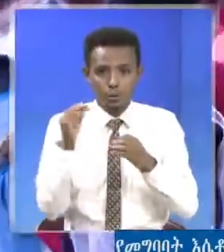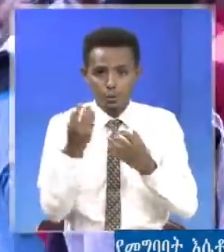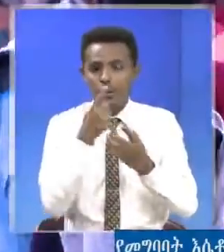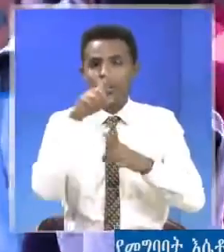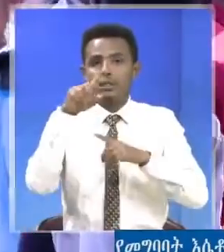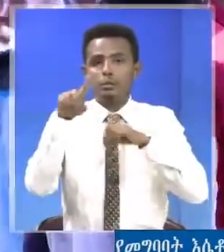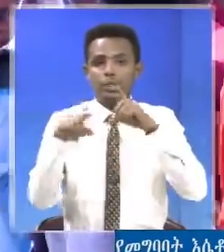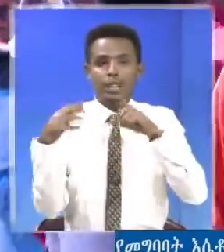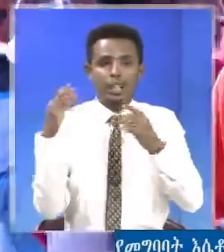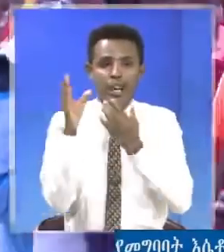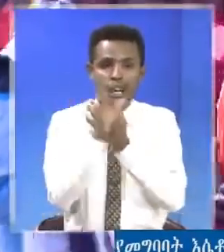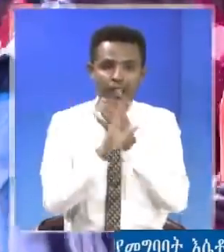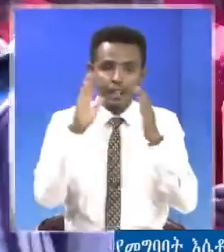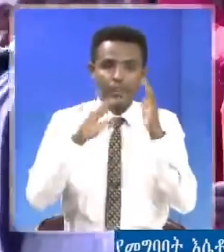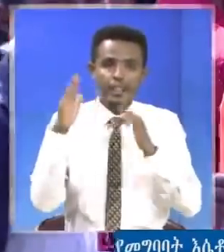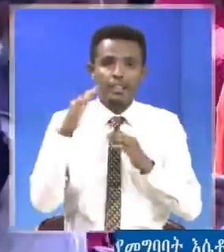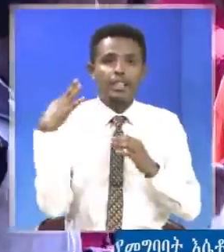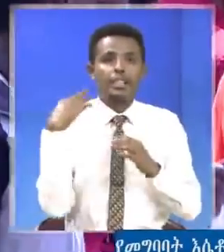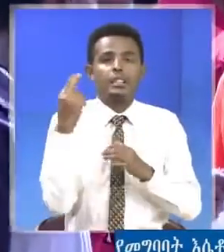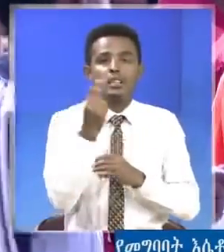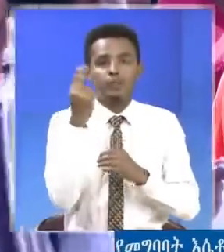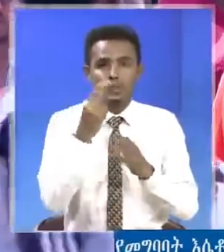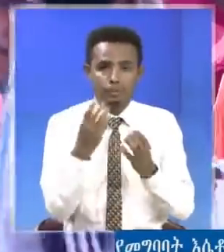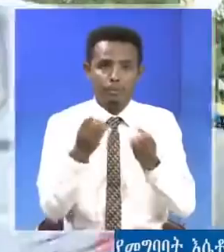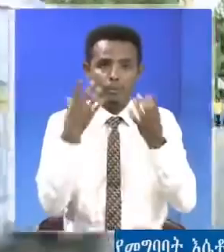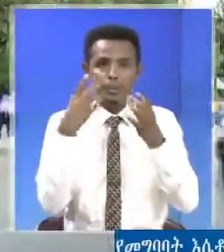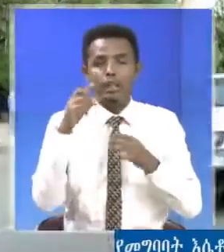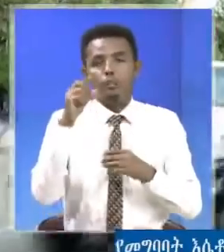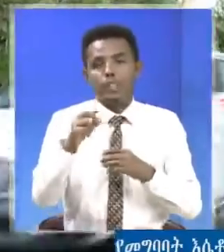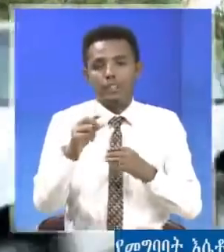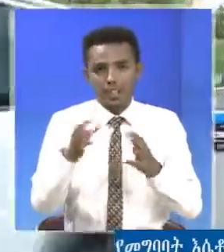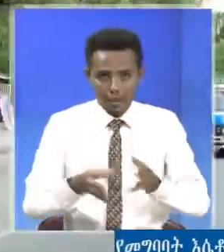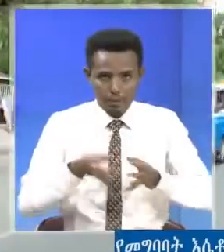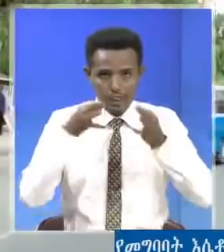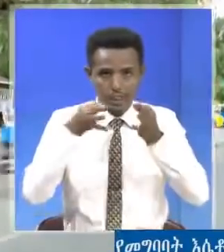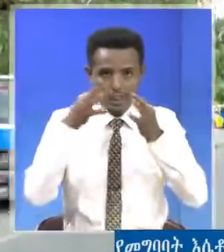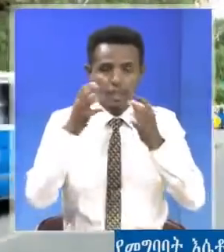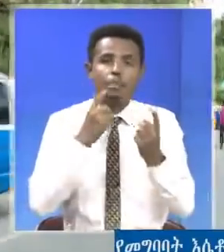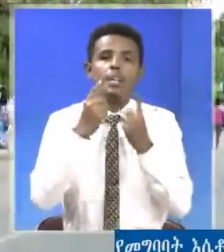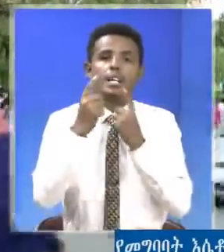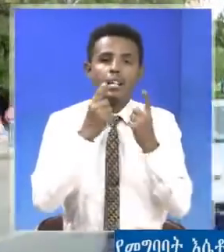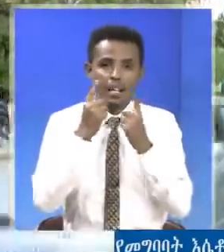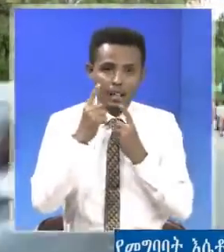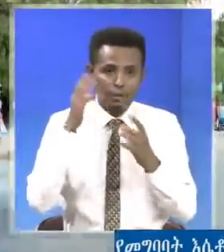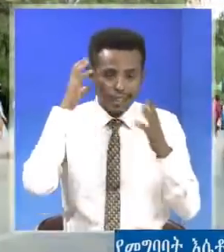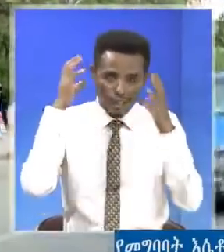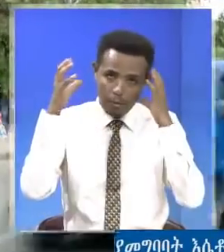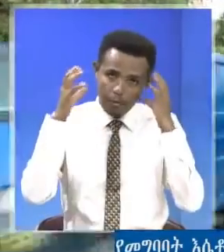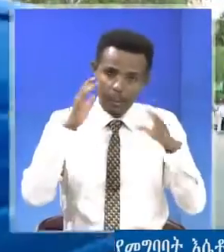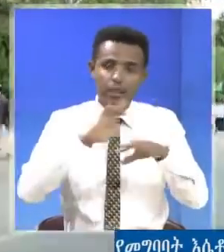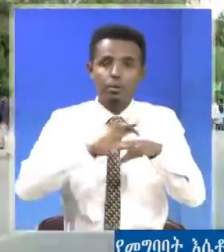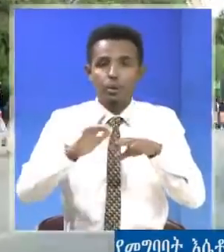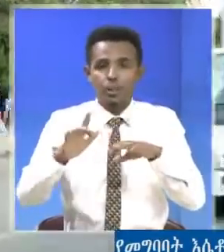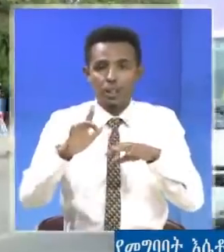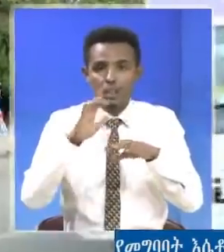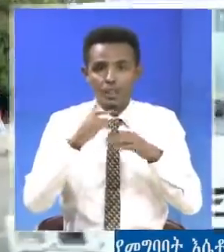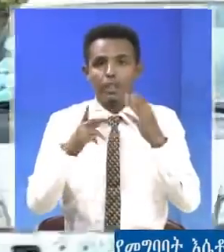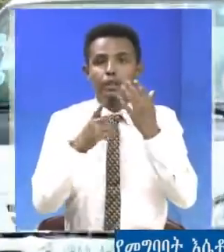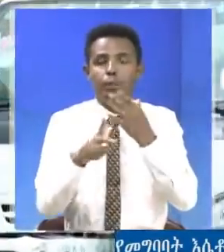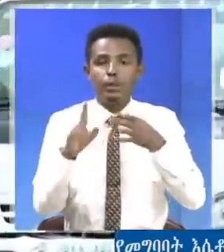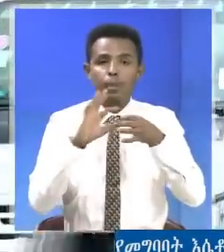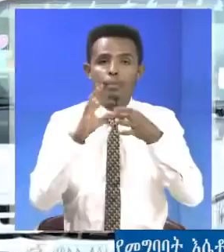የግል ጥቅማቸውን የሚያስቀድሙ ከመብዛት ወደ ጥቂትነት መሻገር፣ መነጋገርና መደማመጥ የጎደለው የፖለቲካና ማህበረ